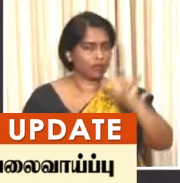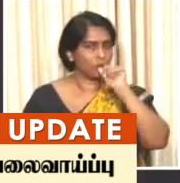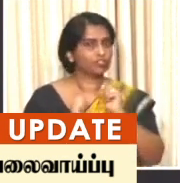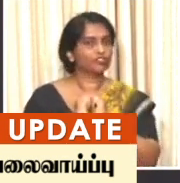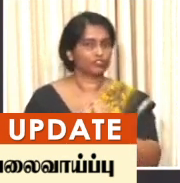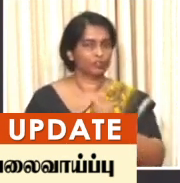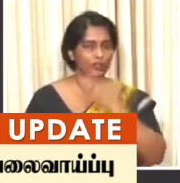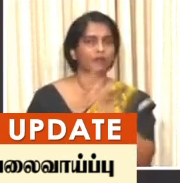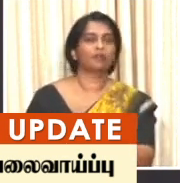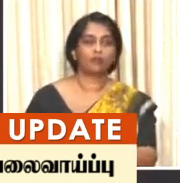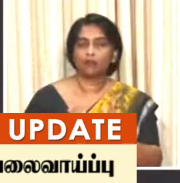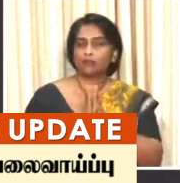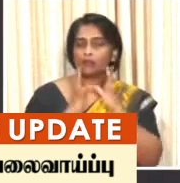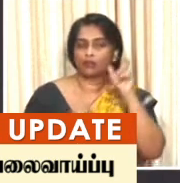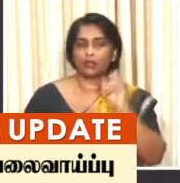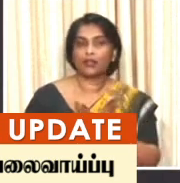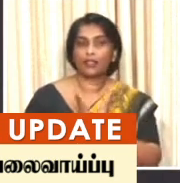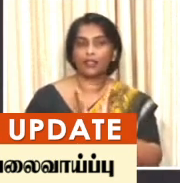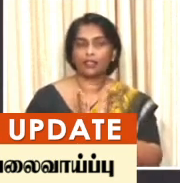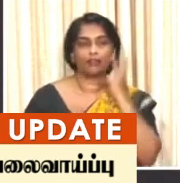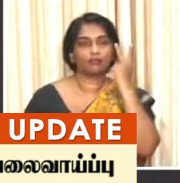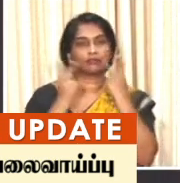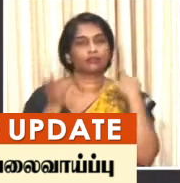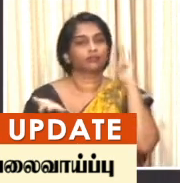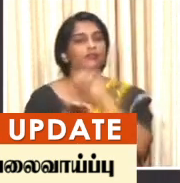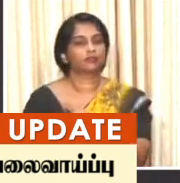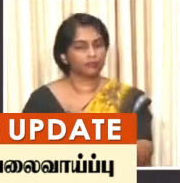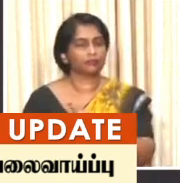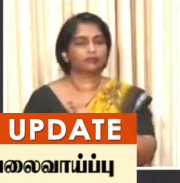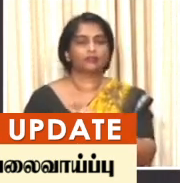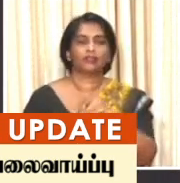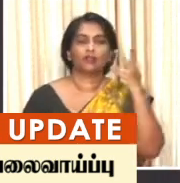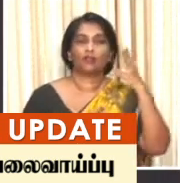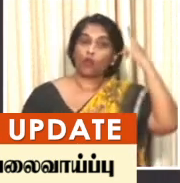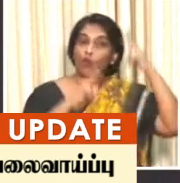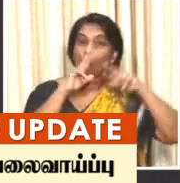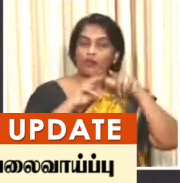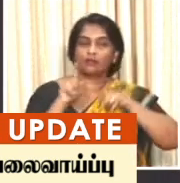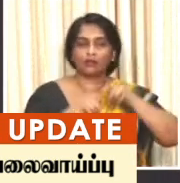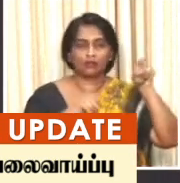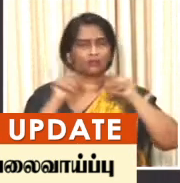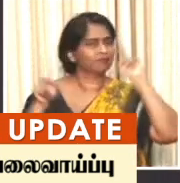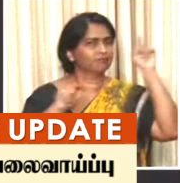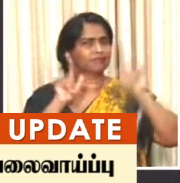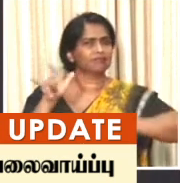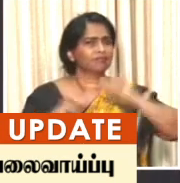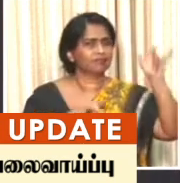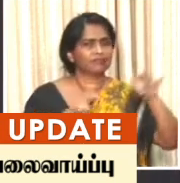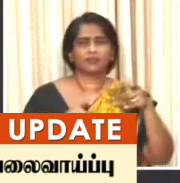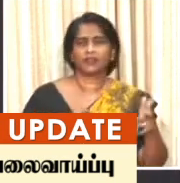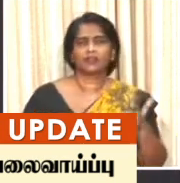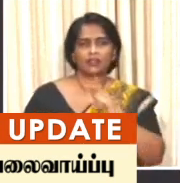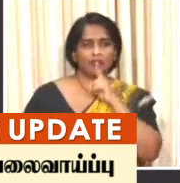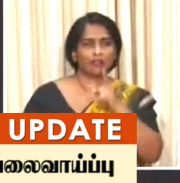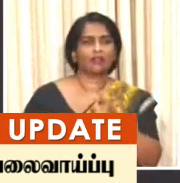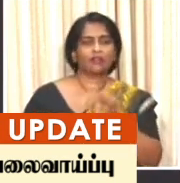රස්සාවකට කියලා අපි නතර කරනවා. හැබැයි ගොඩක් අය ඉන්දියාවට සංචාරය යනවා කියලා, තවත් රටක කොණ්ඩෙ කපන්න යනවා කියලා, එහෙම වෙන වෙන තැන්වලට යනවා